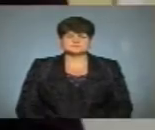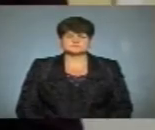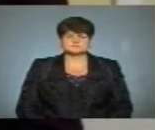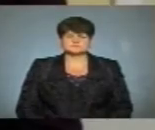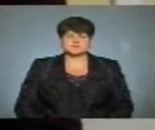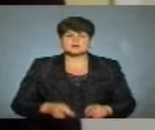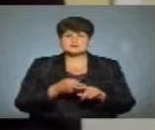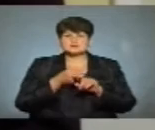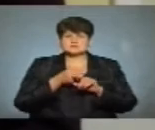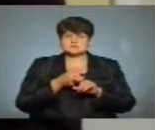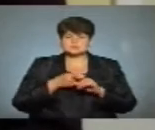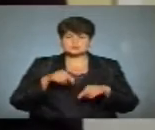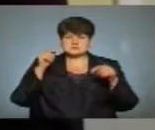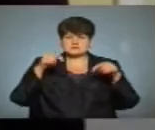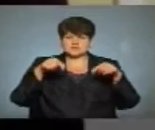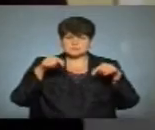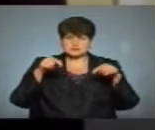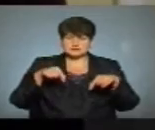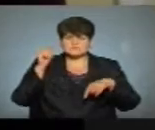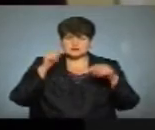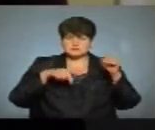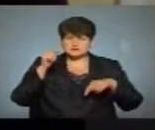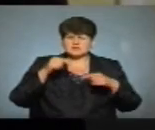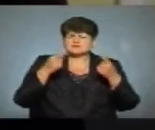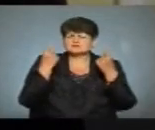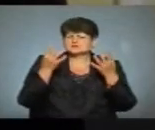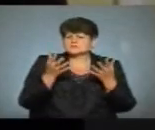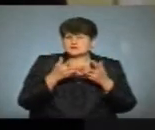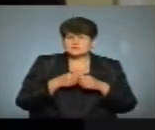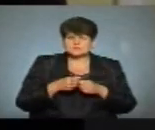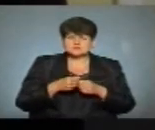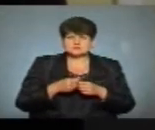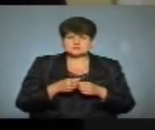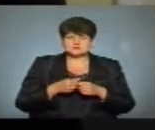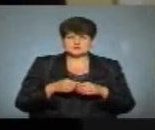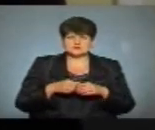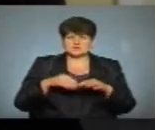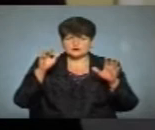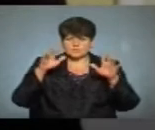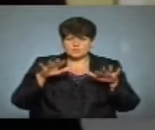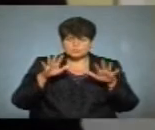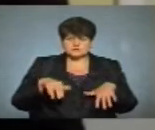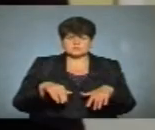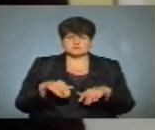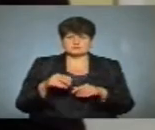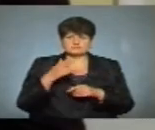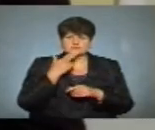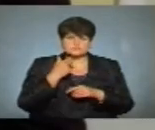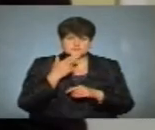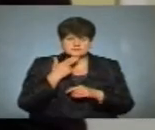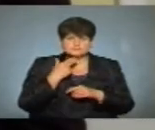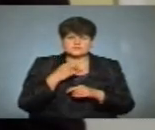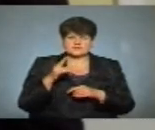У зв'язку з випаданням великої кількості опадів в червні, першій і другій декаді червня,